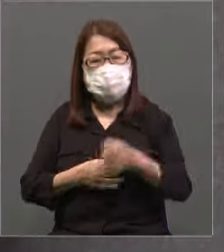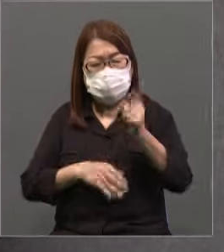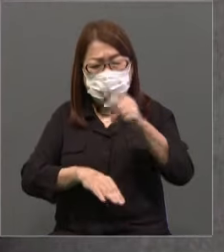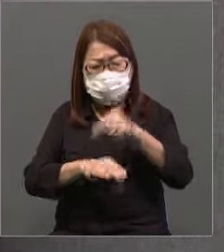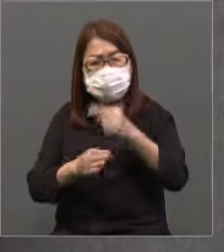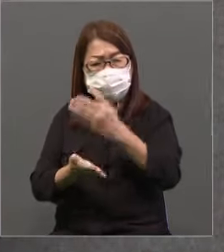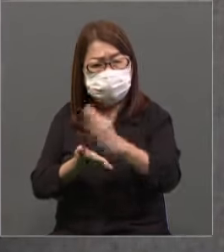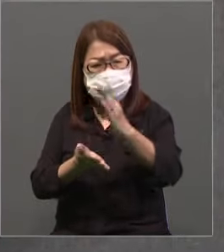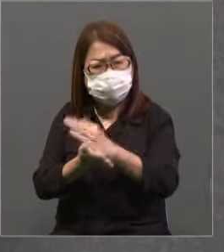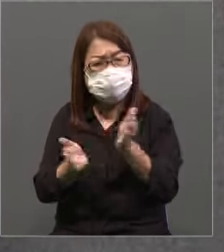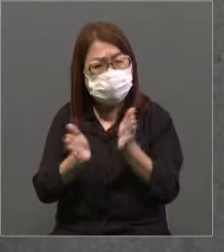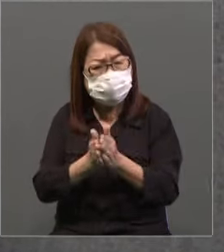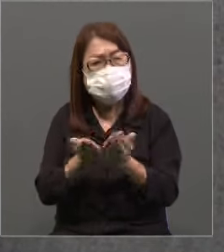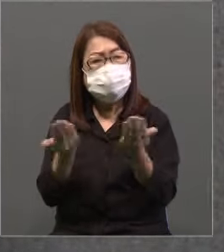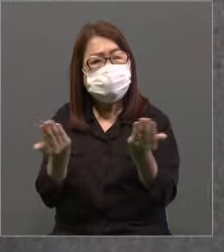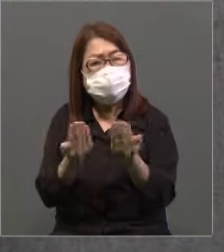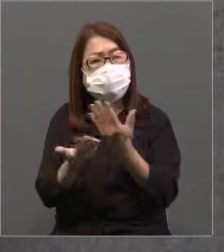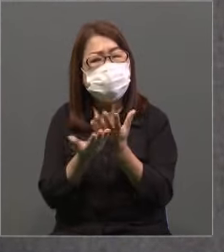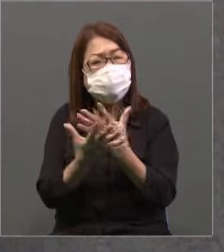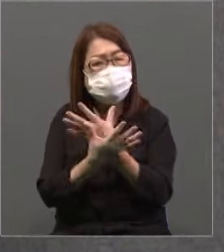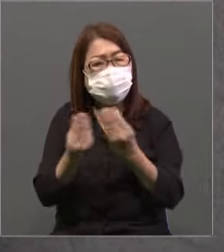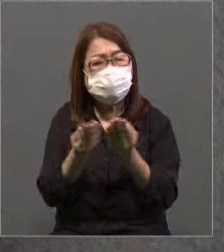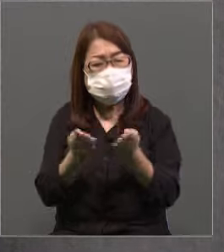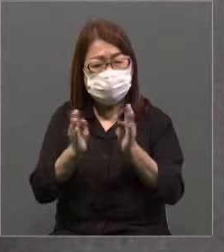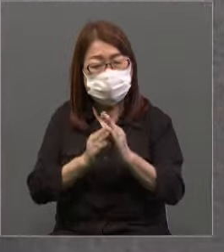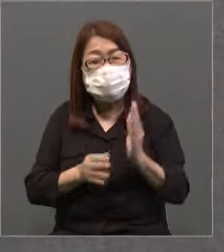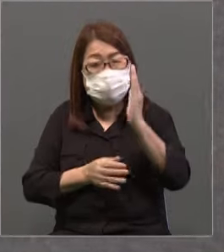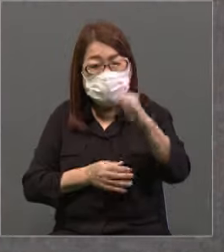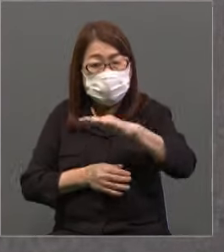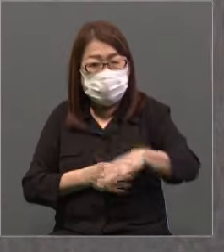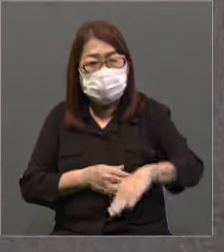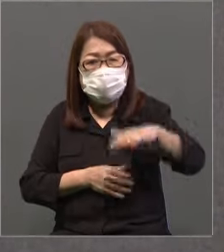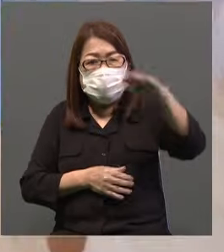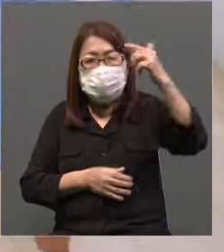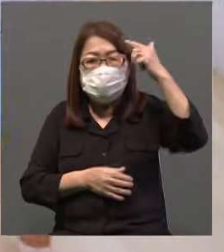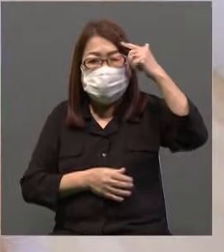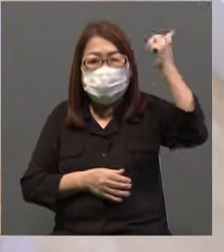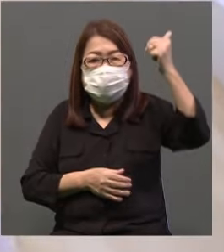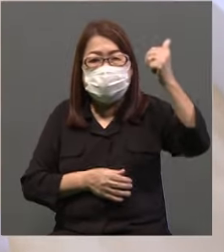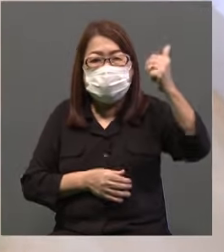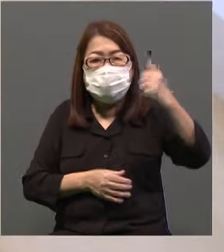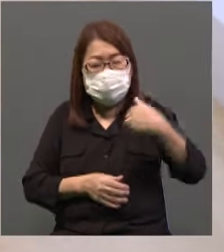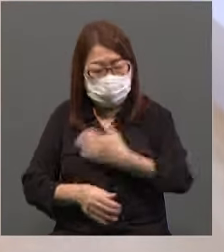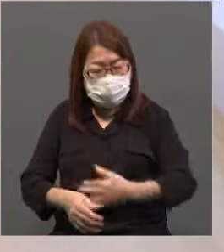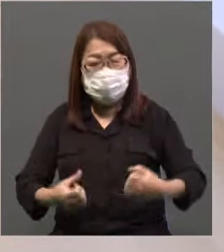ครัวได้ทำกิจกรรมร่วมกันส่งเสริมให้เด็กมีพัฒนาการที่ดีทั้งทางด้านร่างกาย